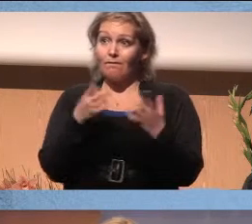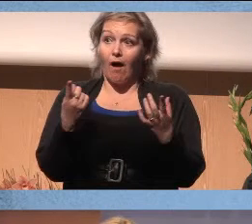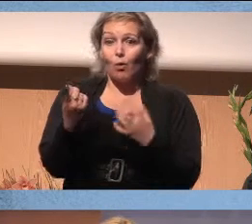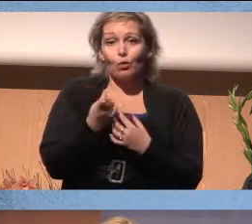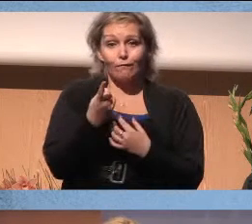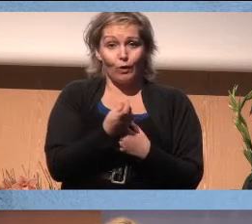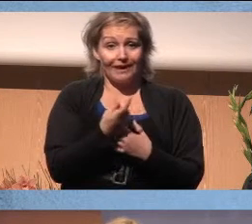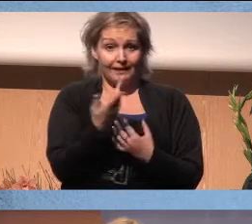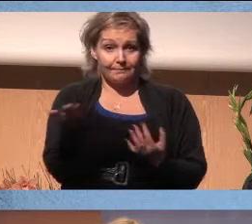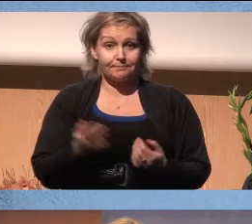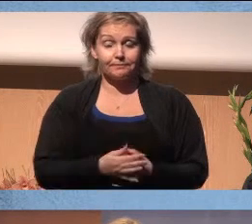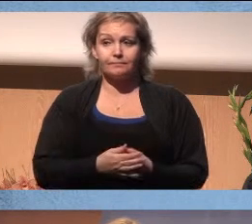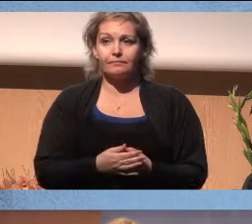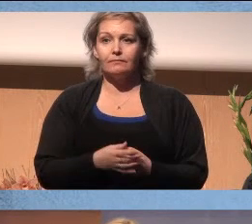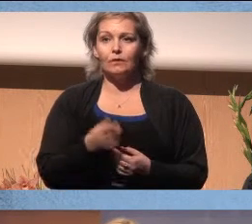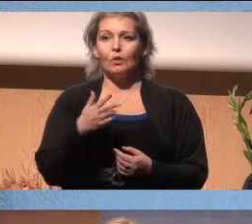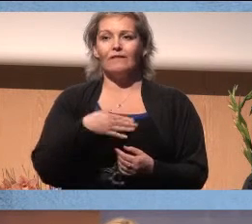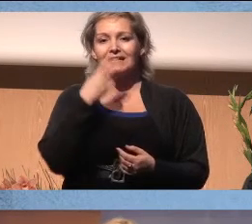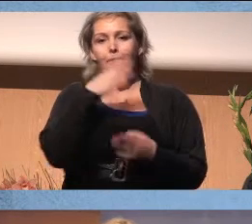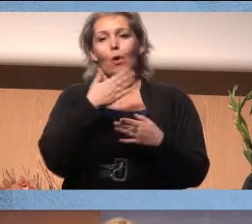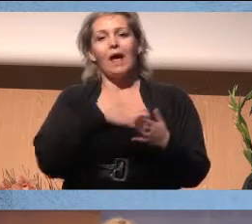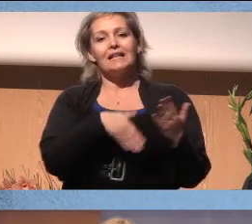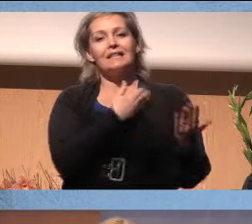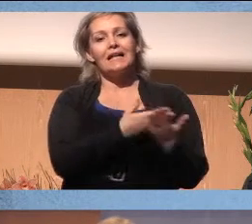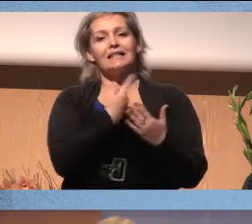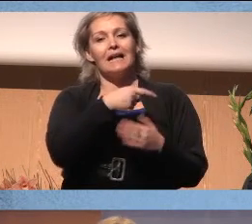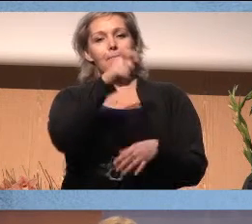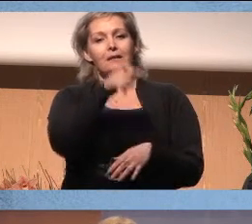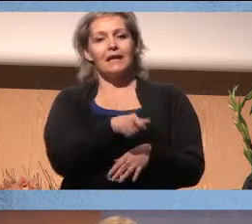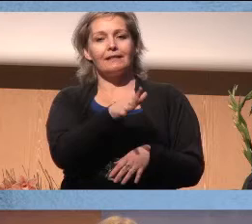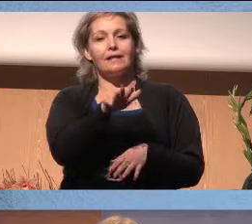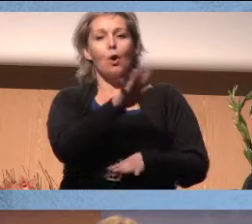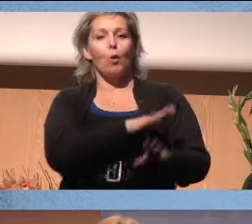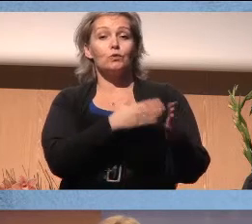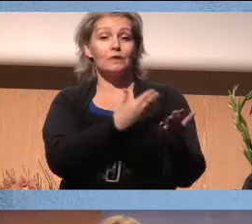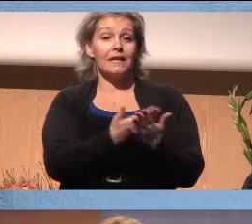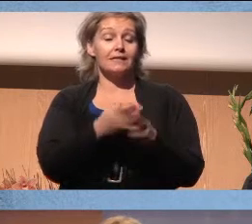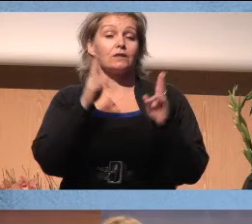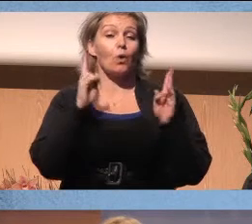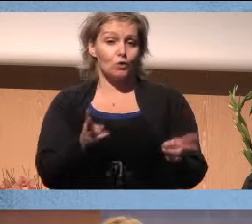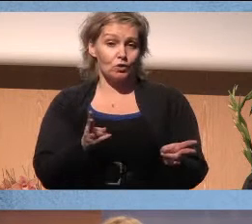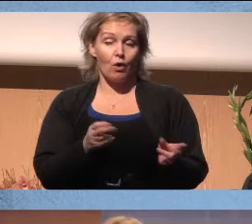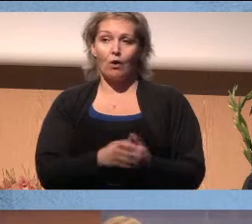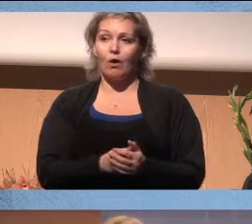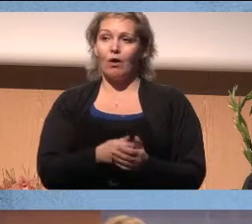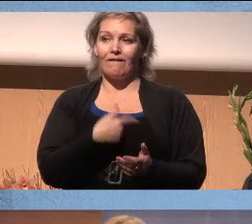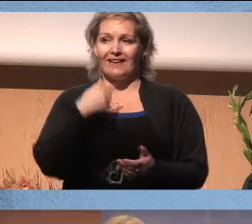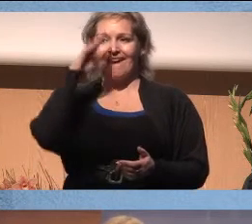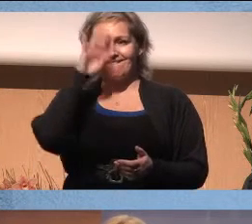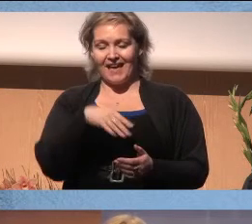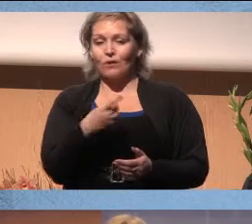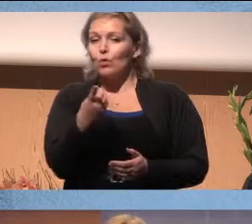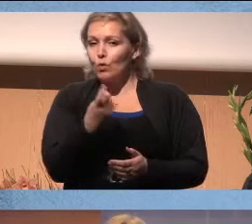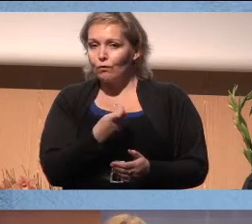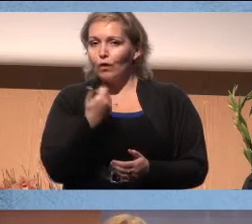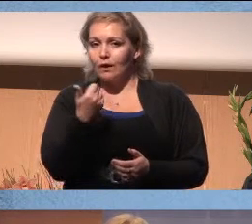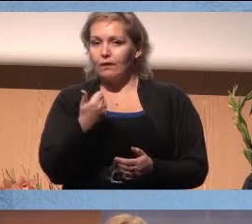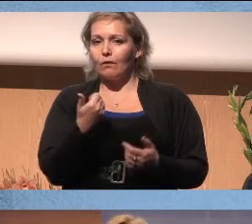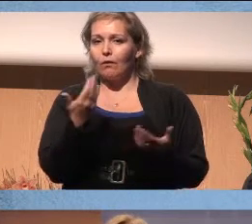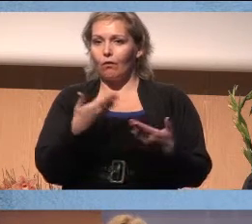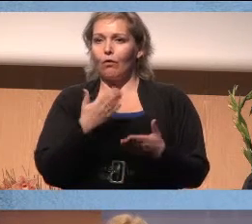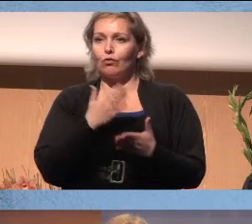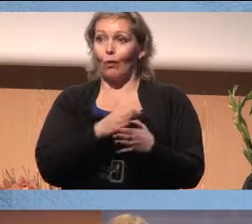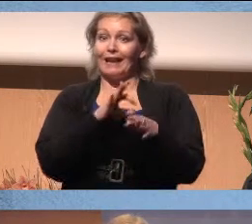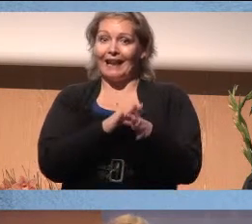utfordringene. Så vil vi se på helsetjenesten til pasienten i omsorgstjenesten også. Vi vet at det utfordringer å få